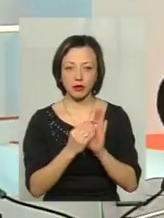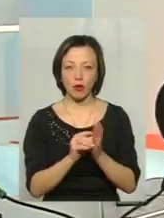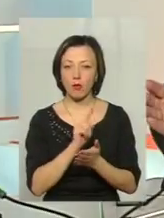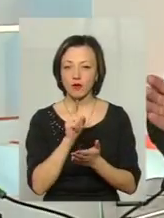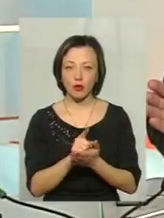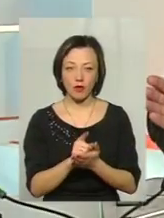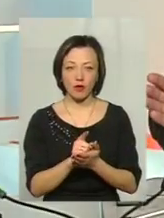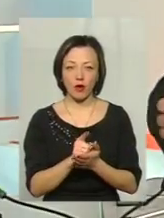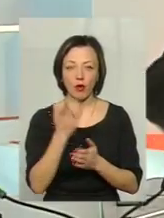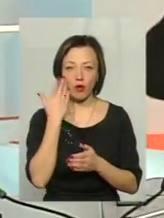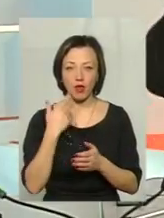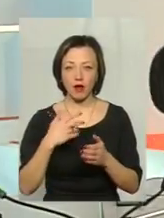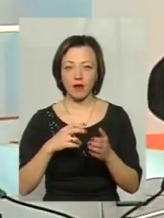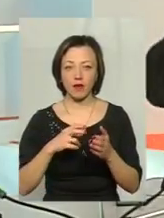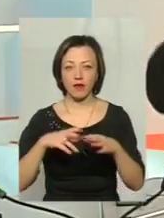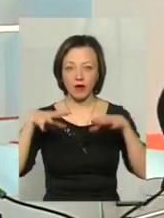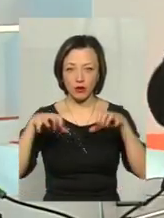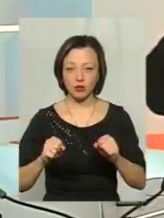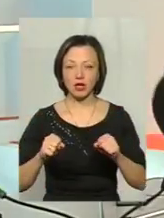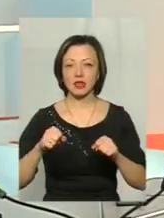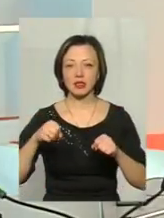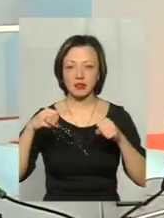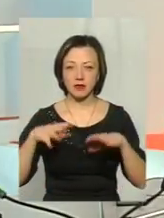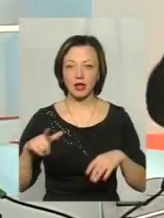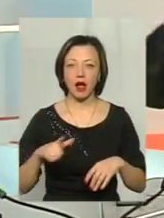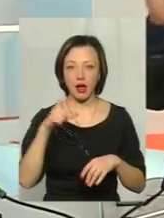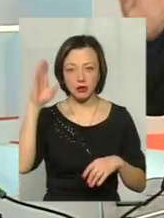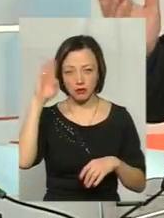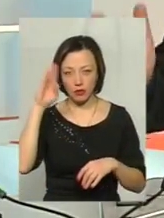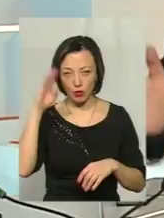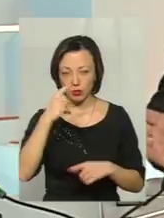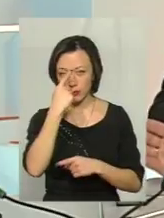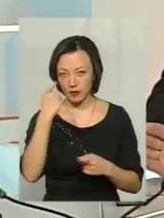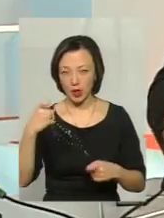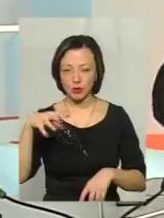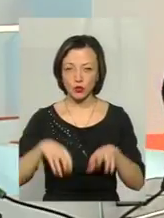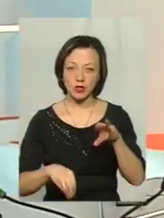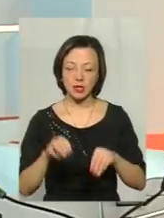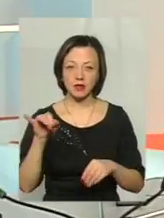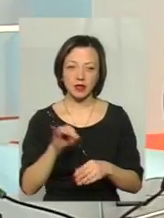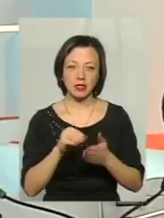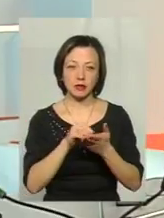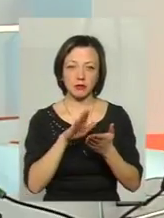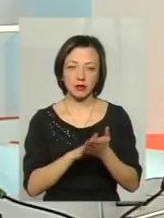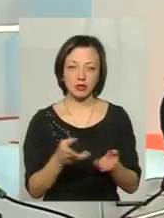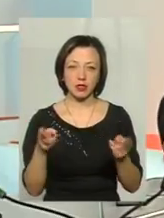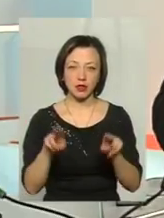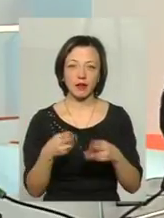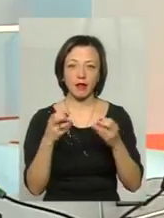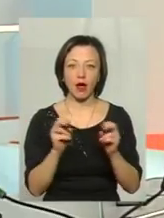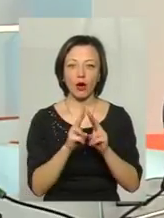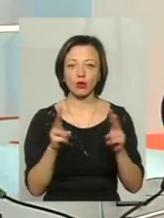обов'язково виходити з будинку, виключати світ, газ, воду, повідомляєте сусідів і записку залишити, де